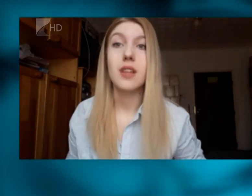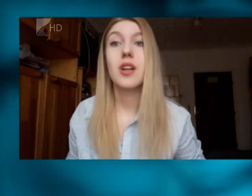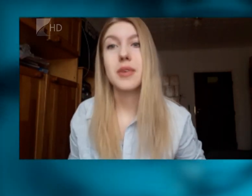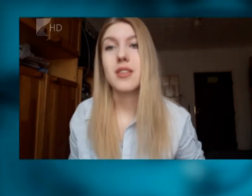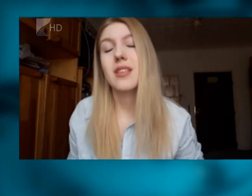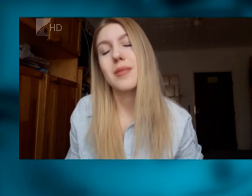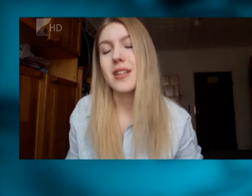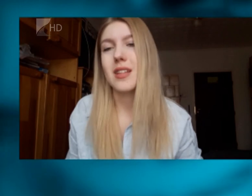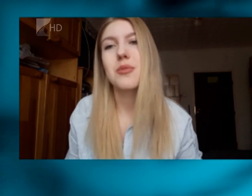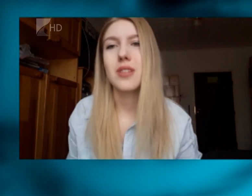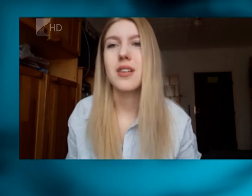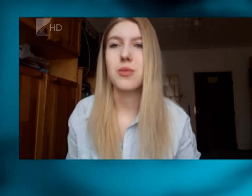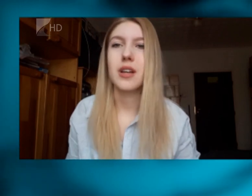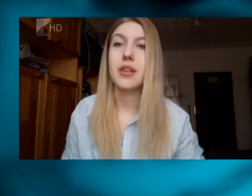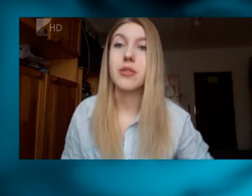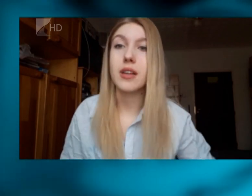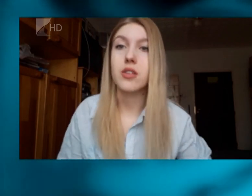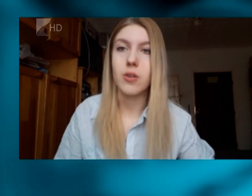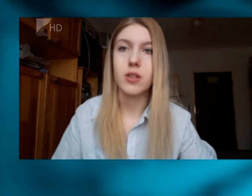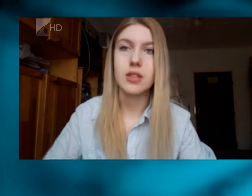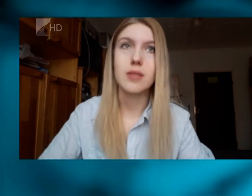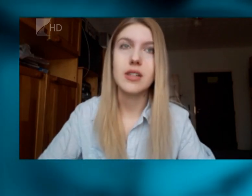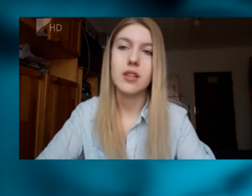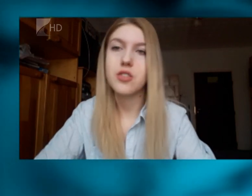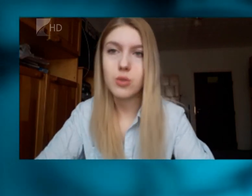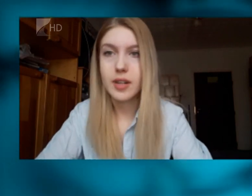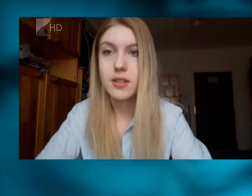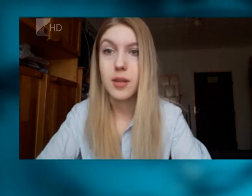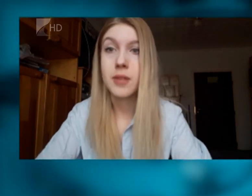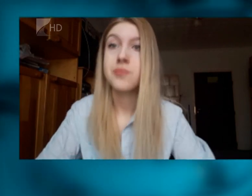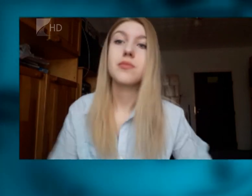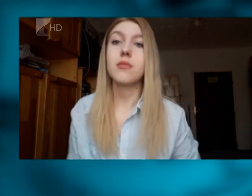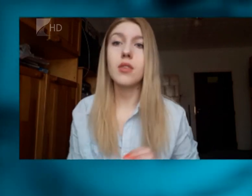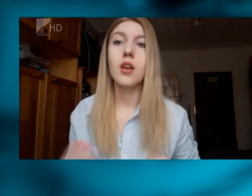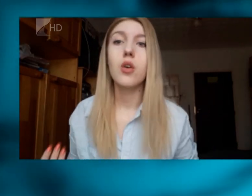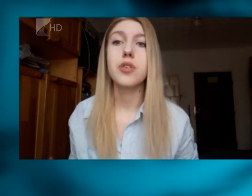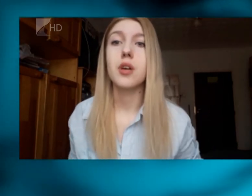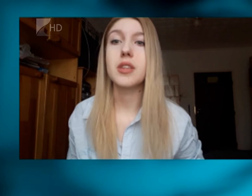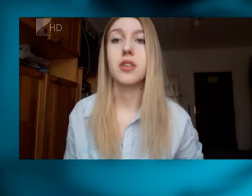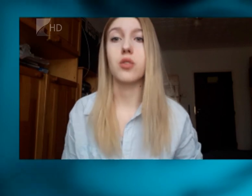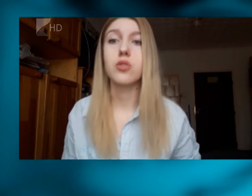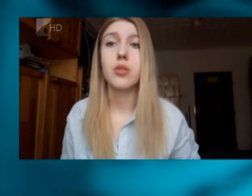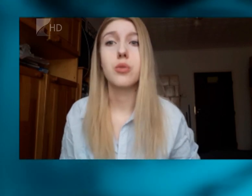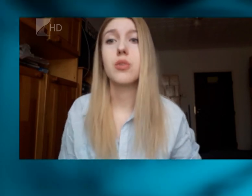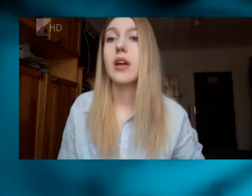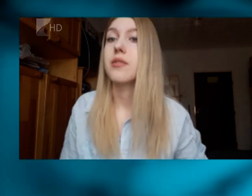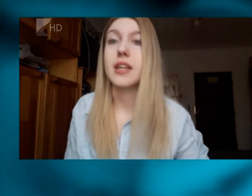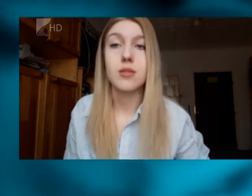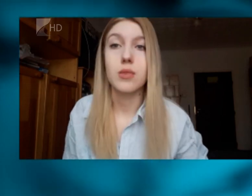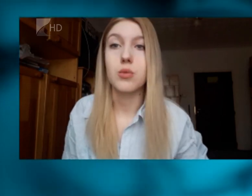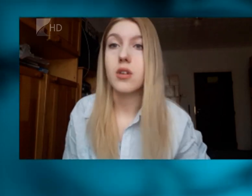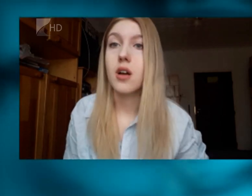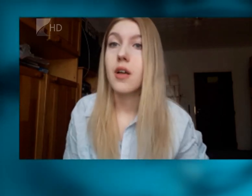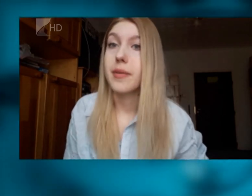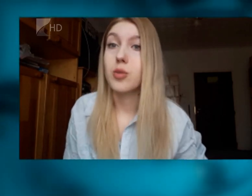vállalni kell valamilyen szinten, persze nem kötelezően egy önkéntes karantén, mert ennek csak úgy van értelme, hogyha mindannyian otthon ülünk,